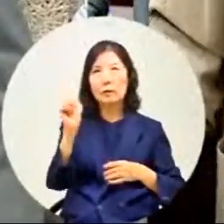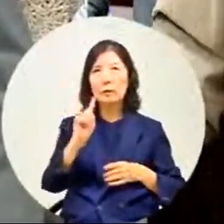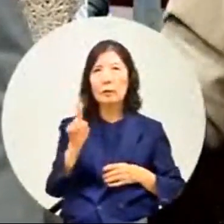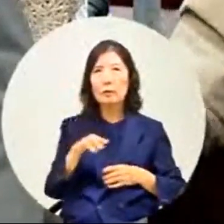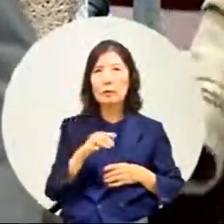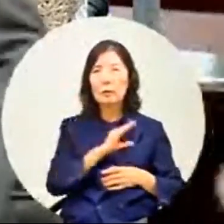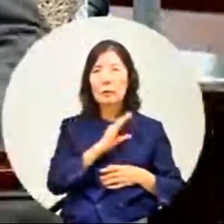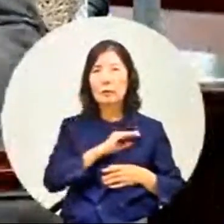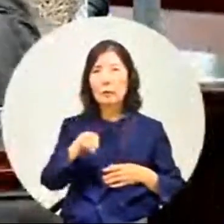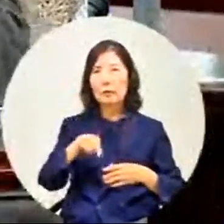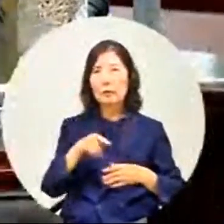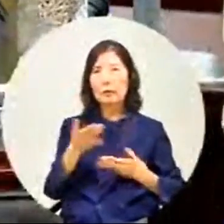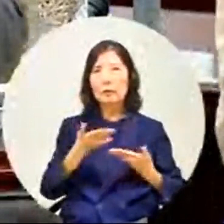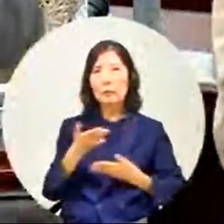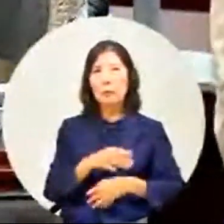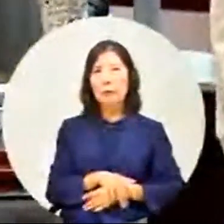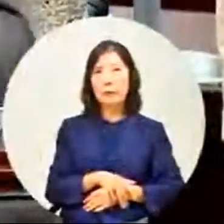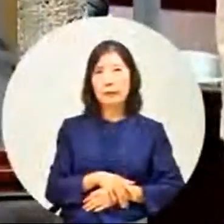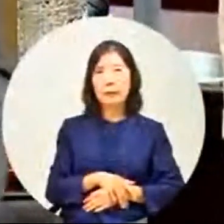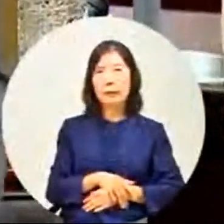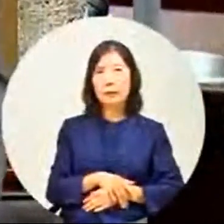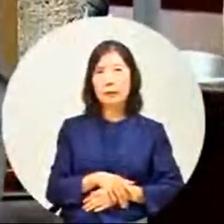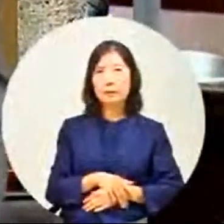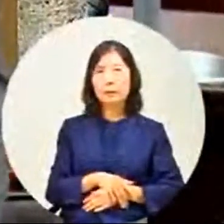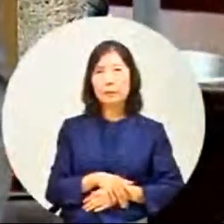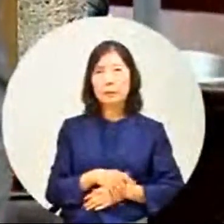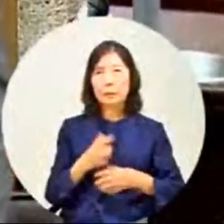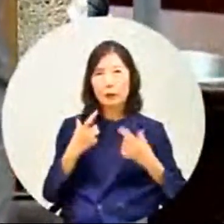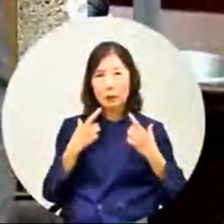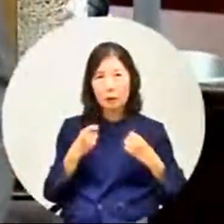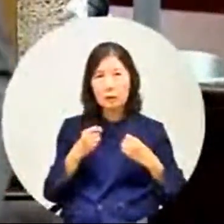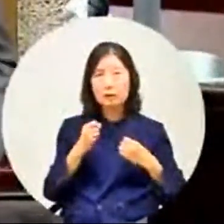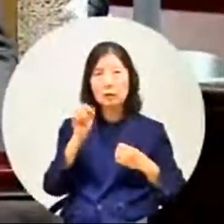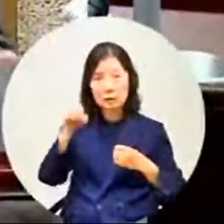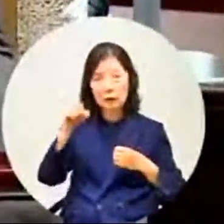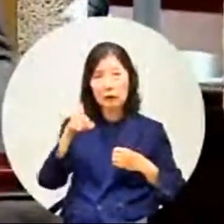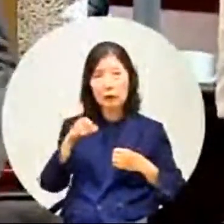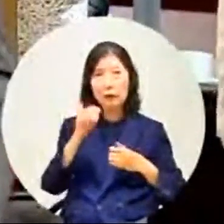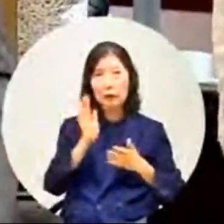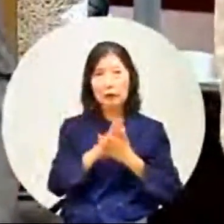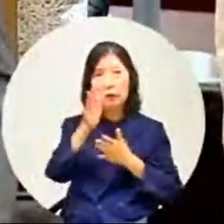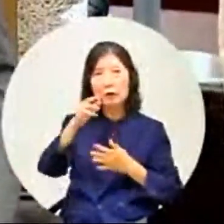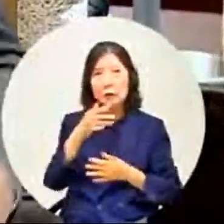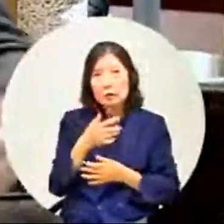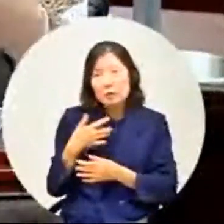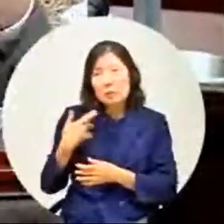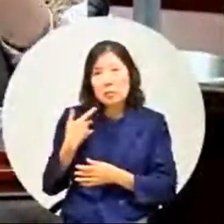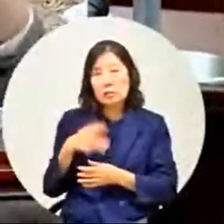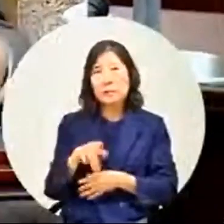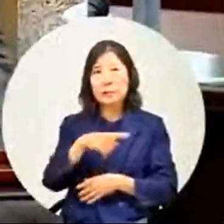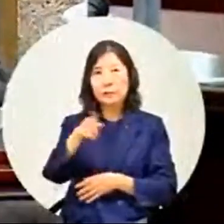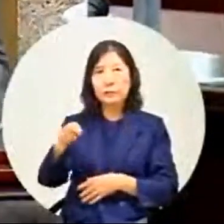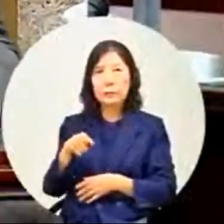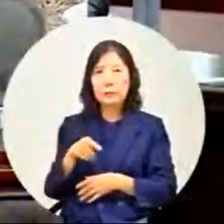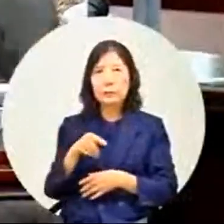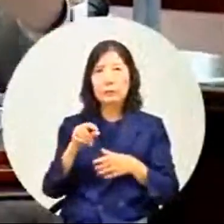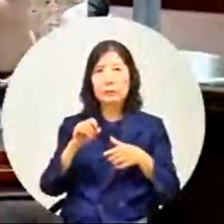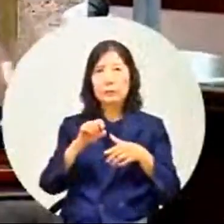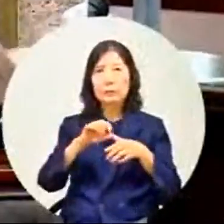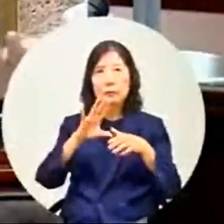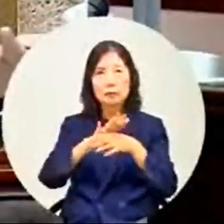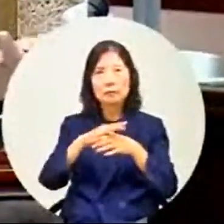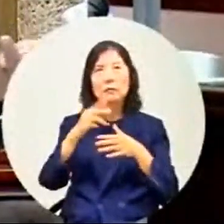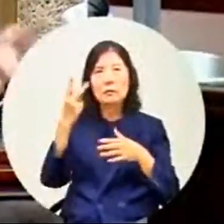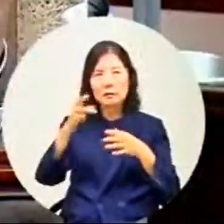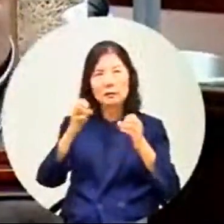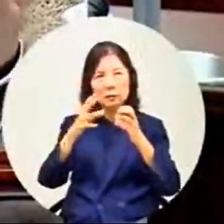了，这个东西我们去本来是要的，已经同意了，但是后来我也不晓得，后来就他们就一个文说在意，后来我